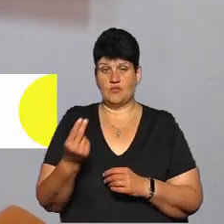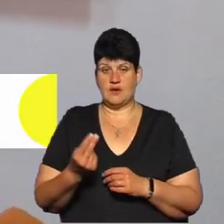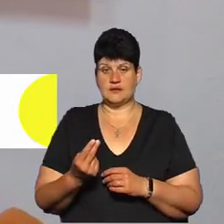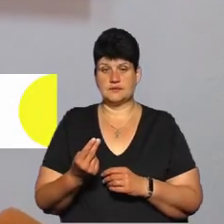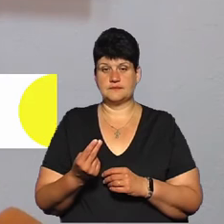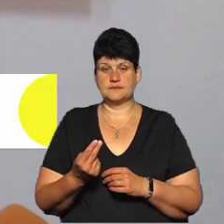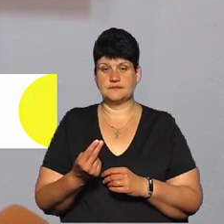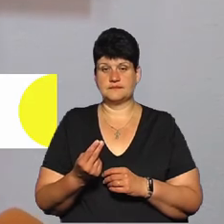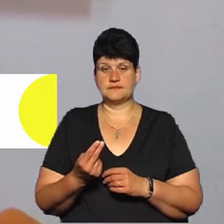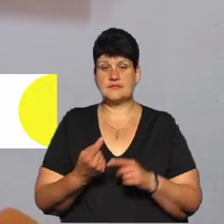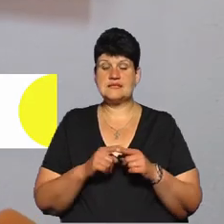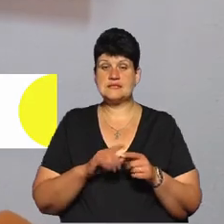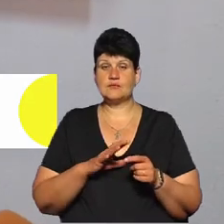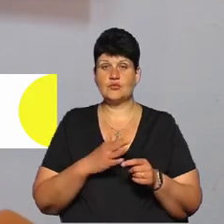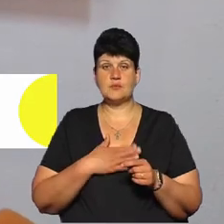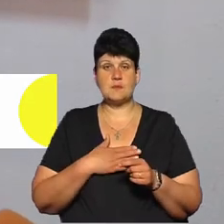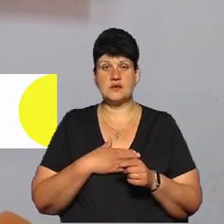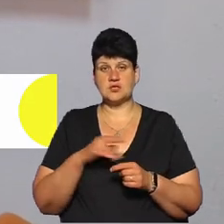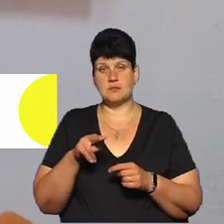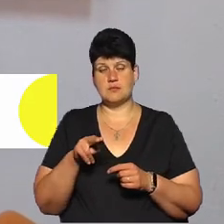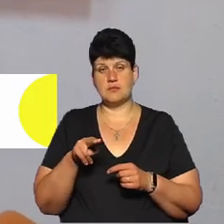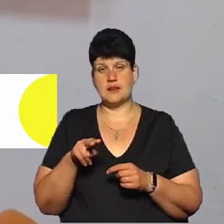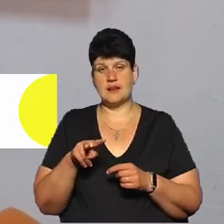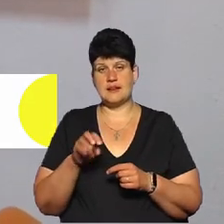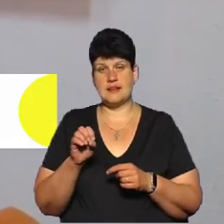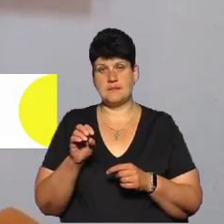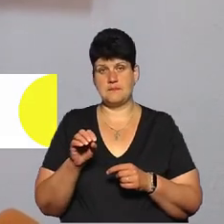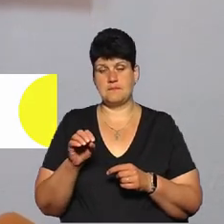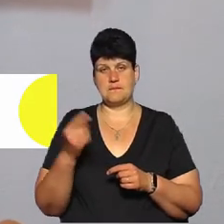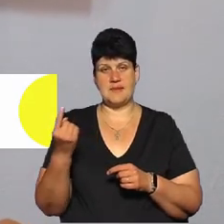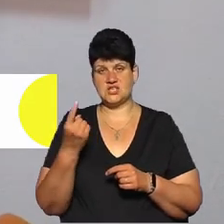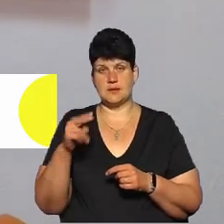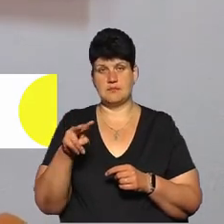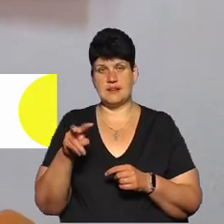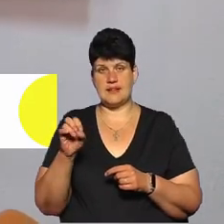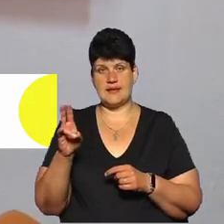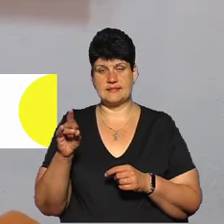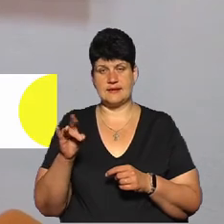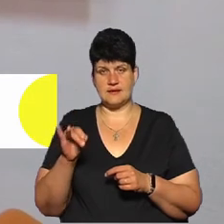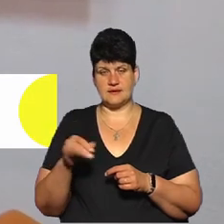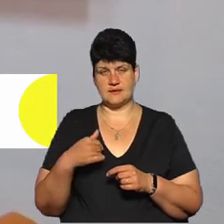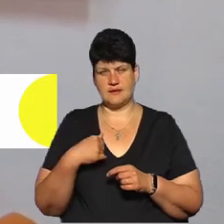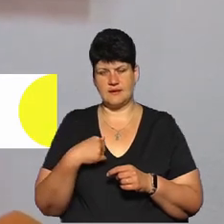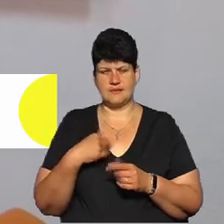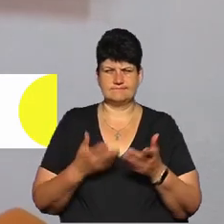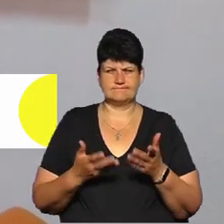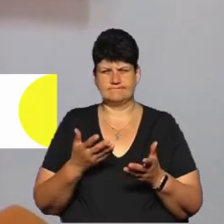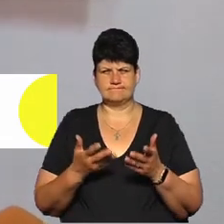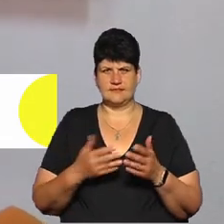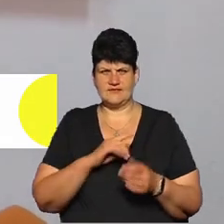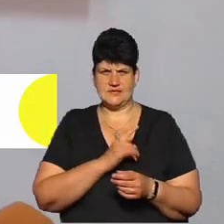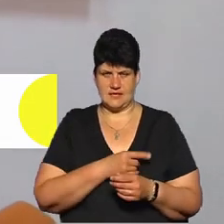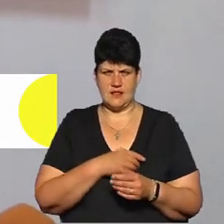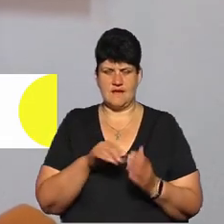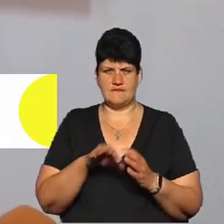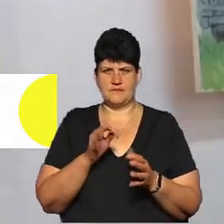Це був мій перший пленер, і я вирішила зробити його найбільшим, хоча сумнівалася в своїх силах, але вибрала найбільший формат зі